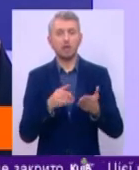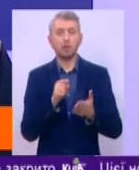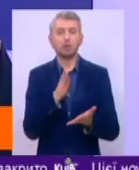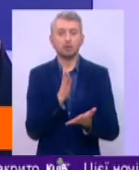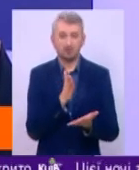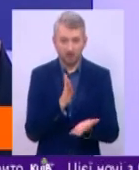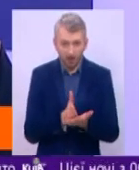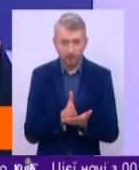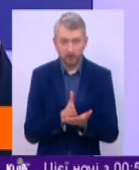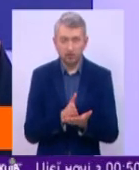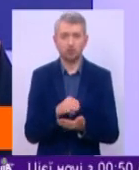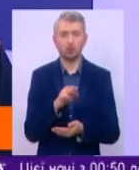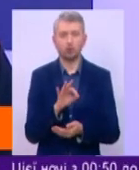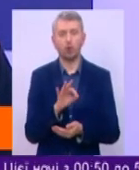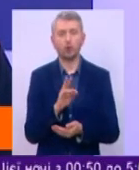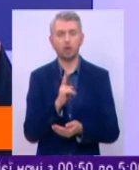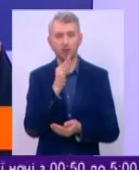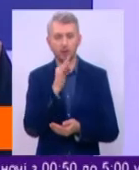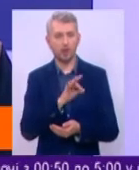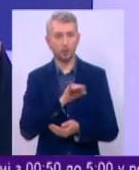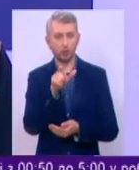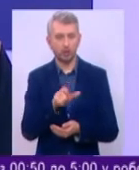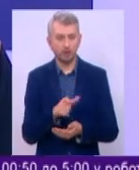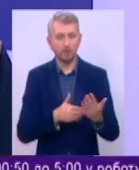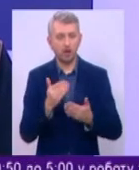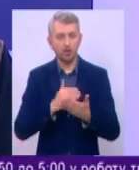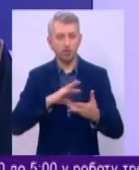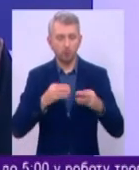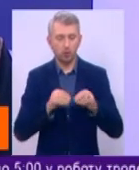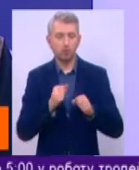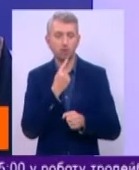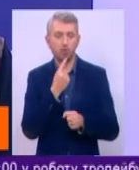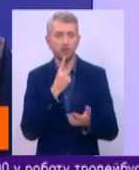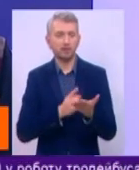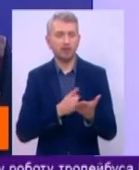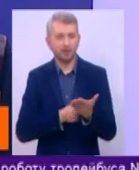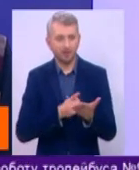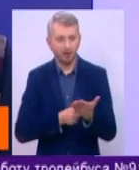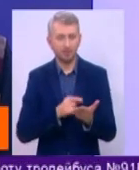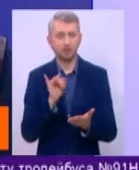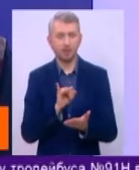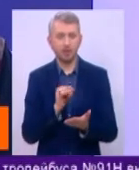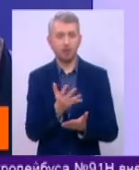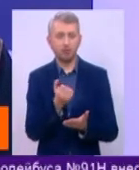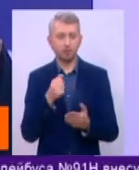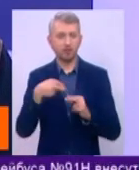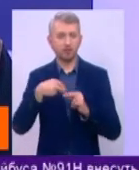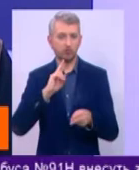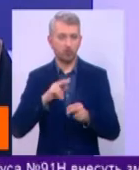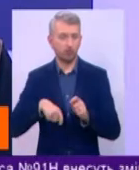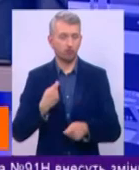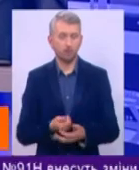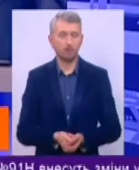место быть, то, как сказал юрист, в конечном итоге это можно попытаться доказать и получить возмещение